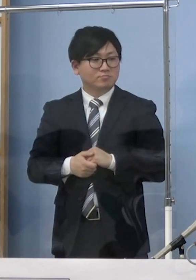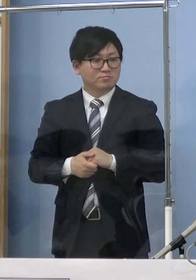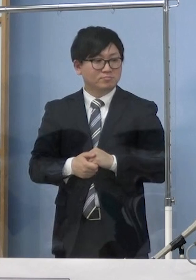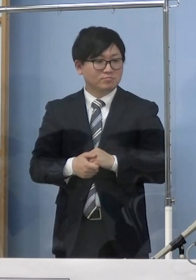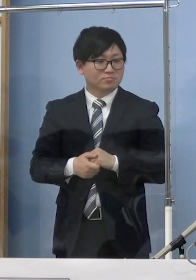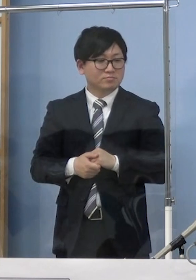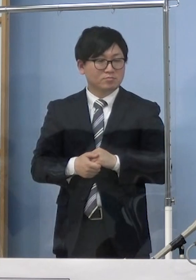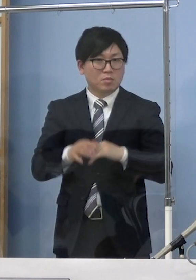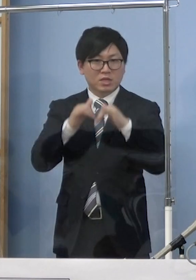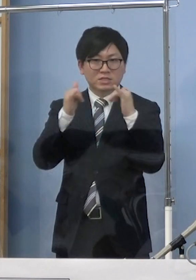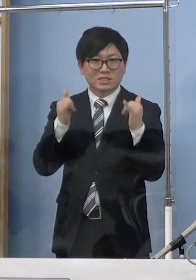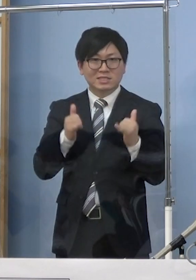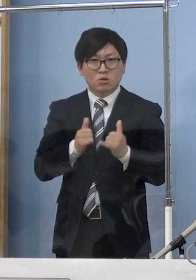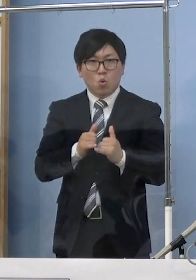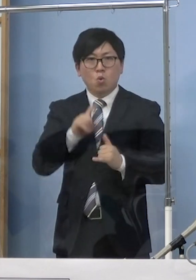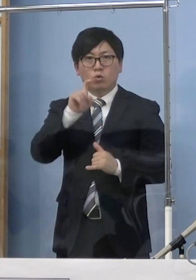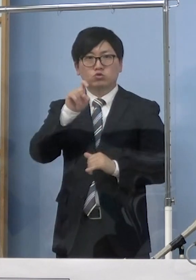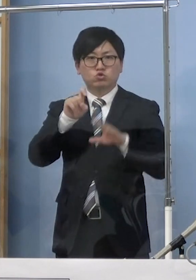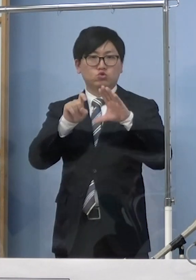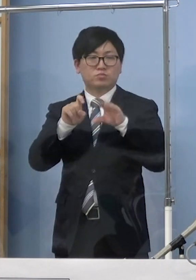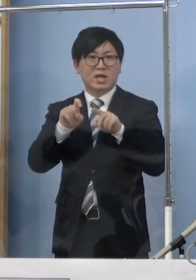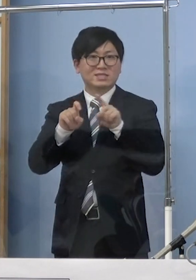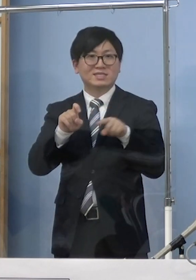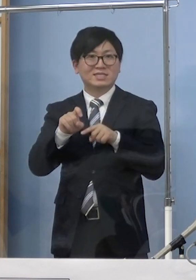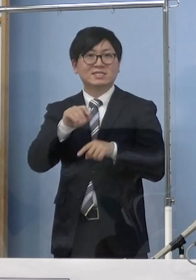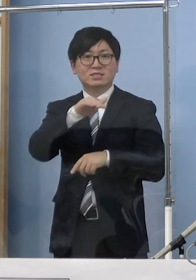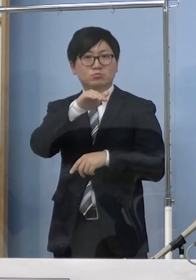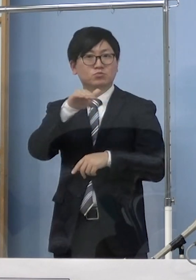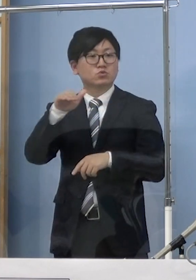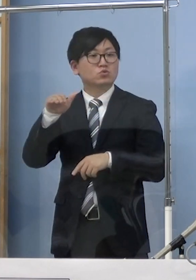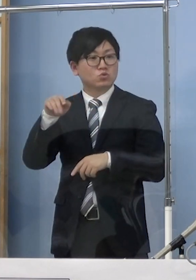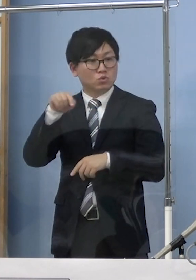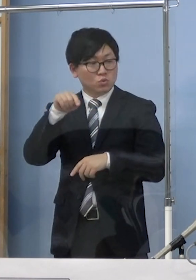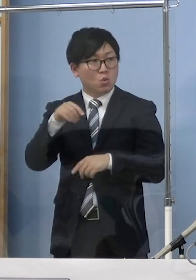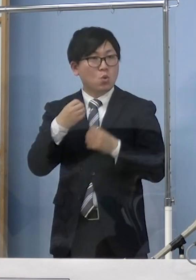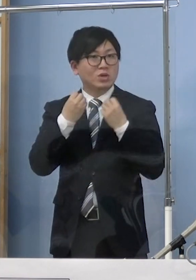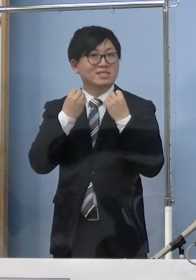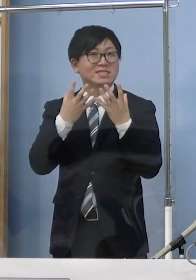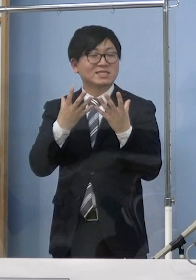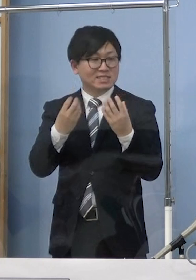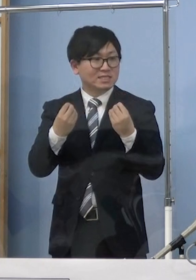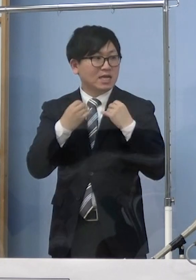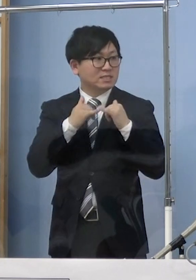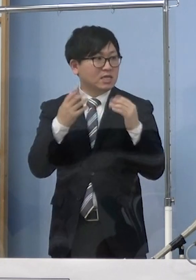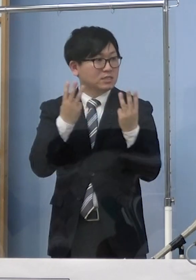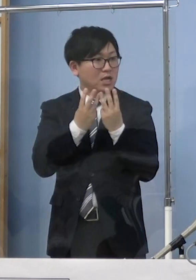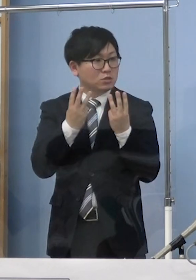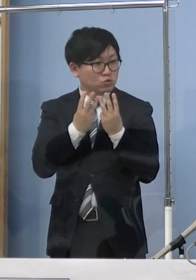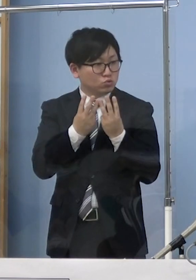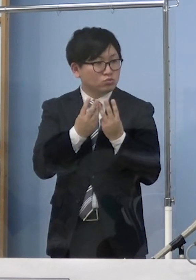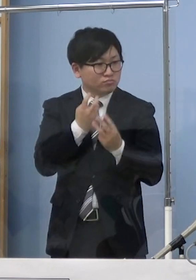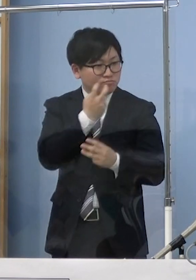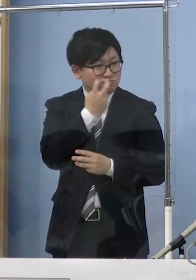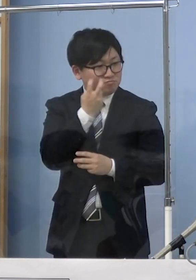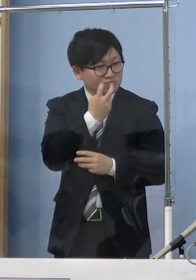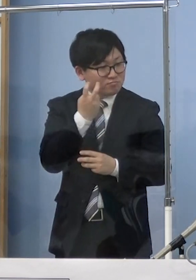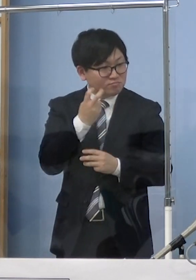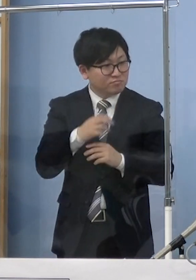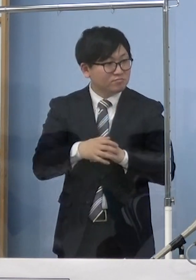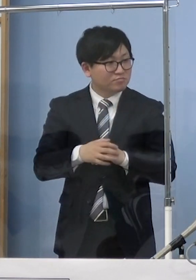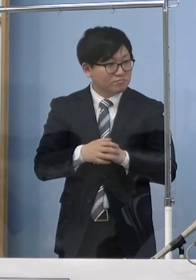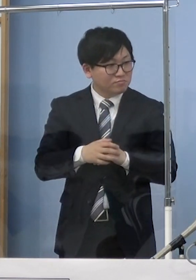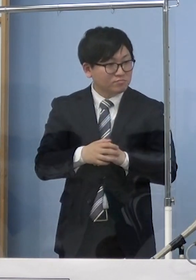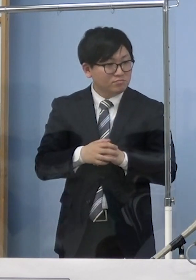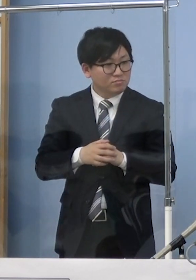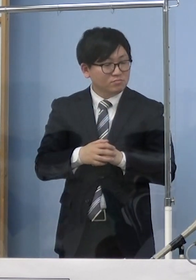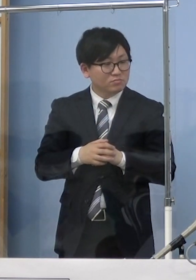人口10万人あたりの新規陽性者数ですね。 ちょっとですね。 人口10万人あた